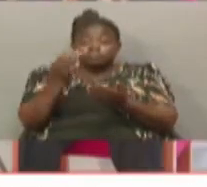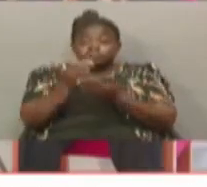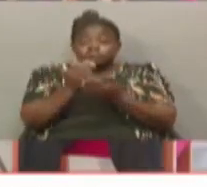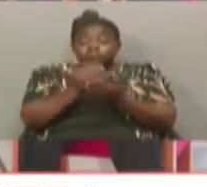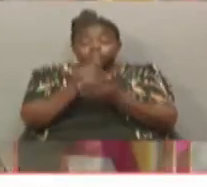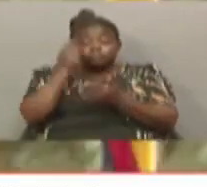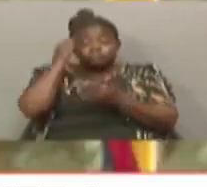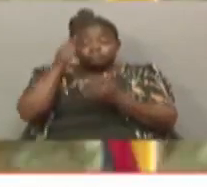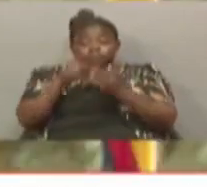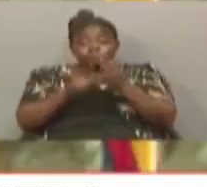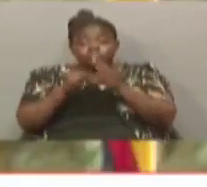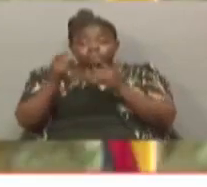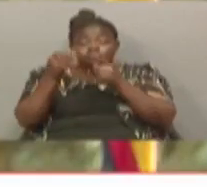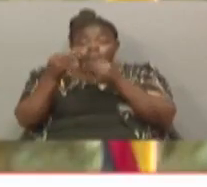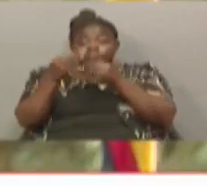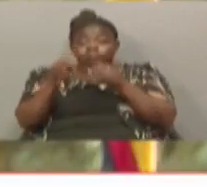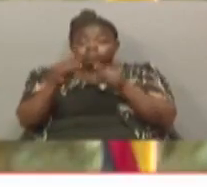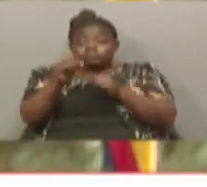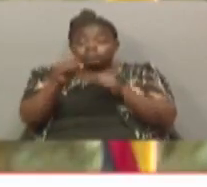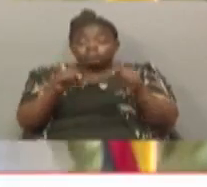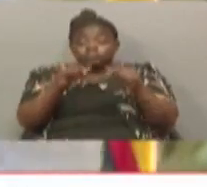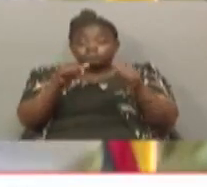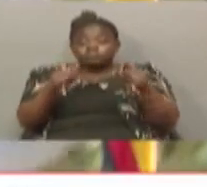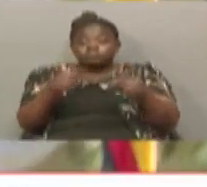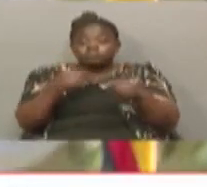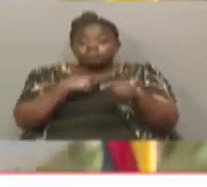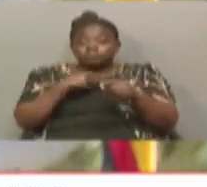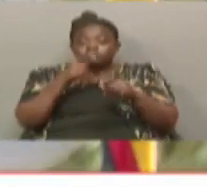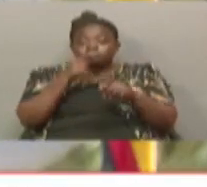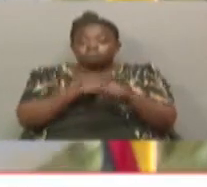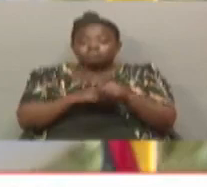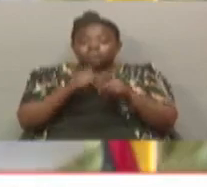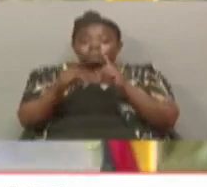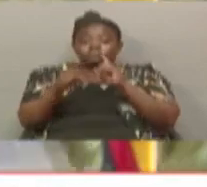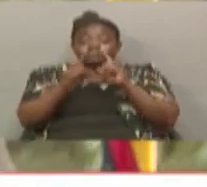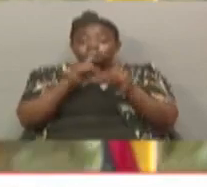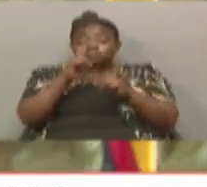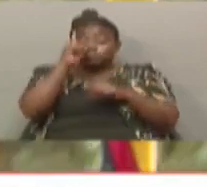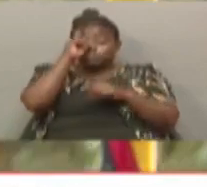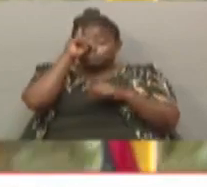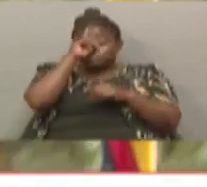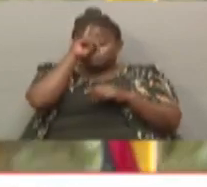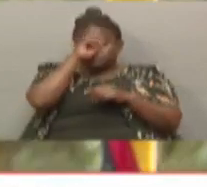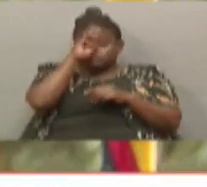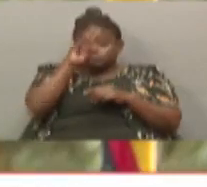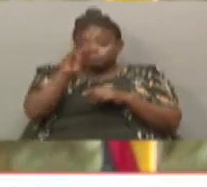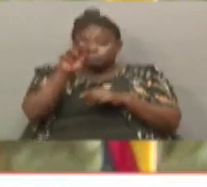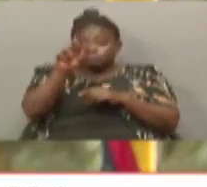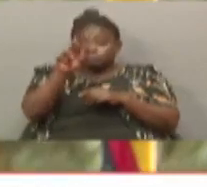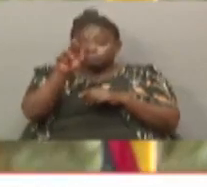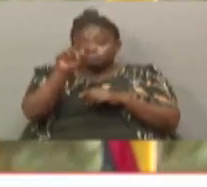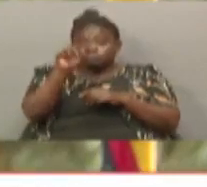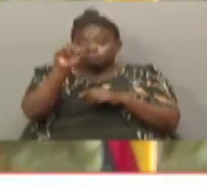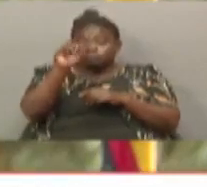bukwatiddwa bulungi. Bunaali njogala ne Kabaka Mutebi nti ekigambo eky'olulimi